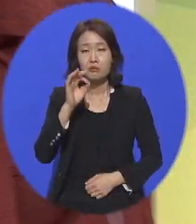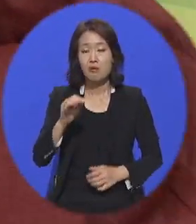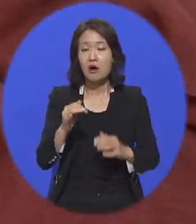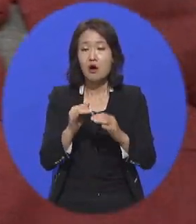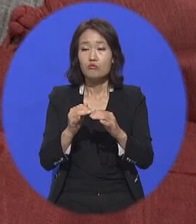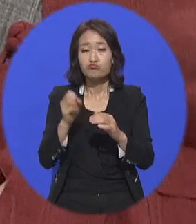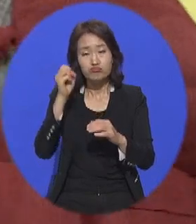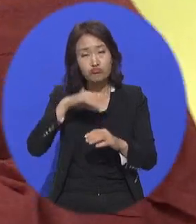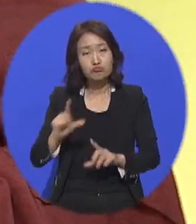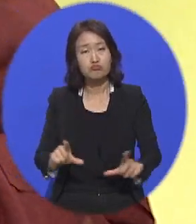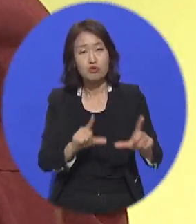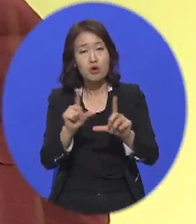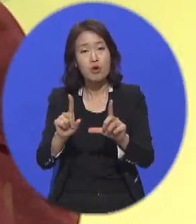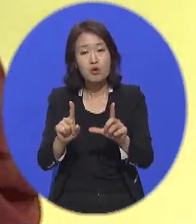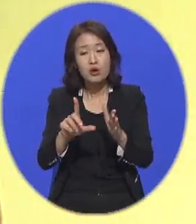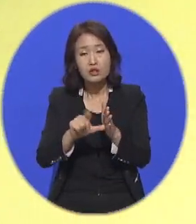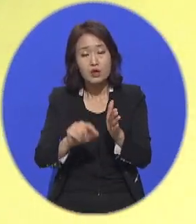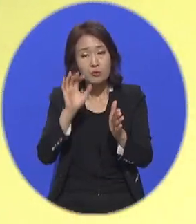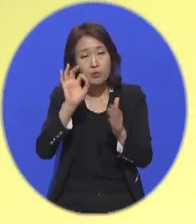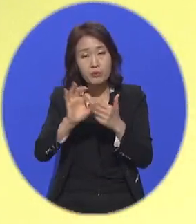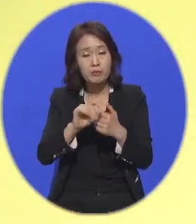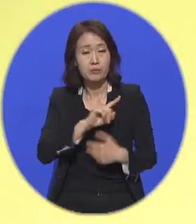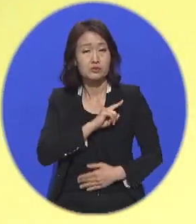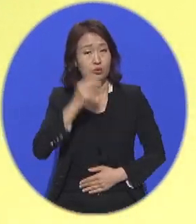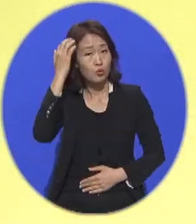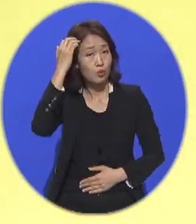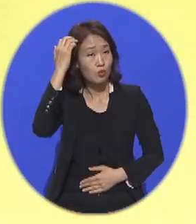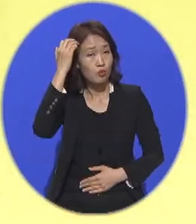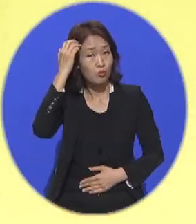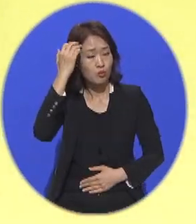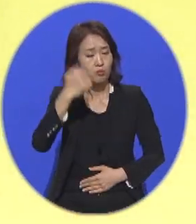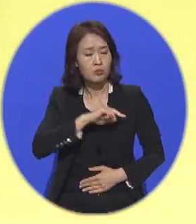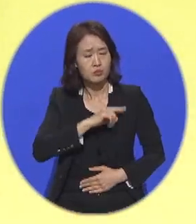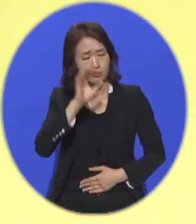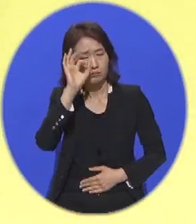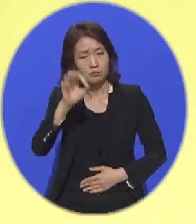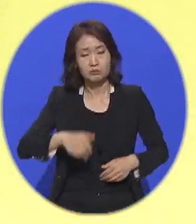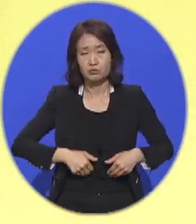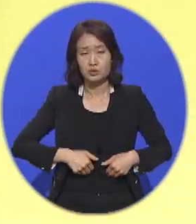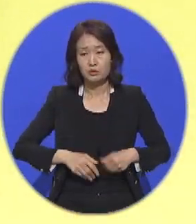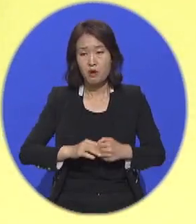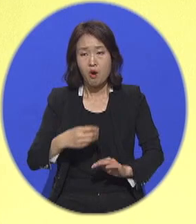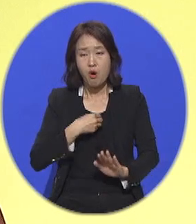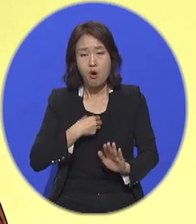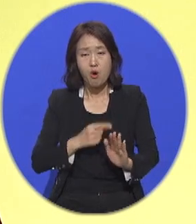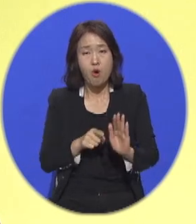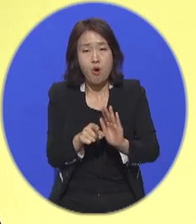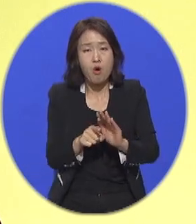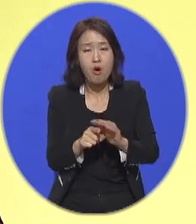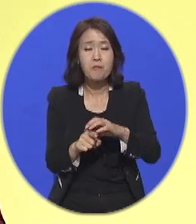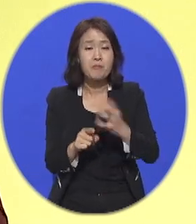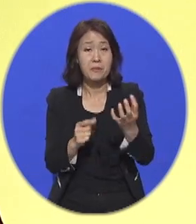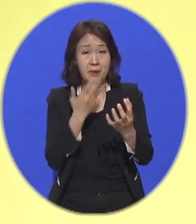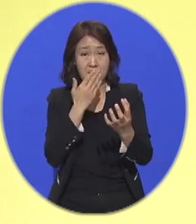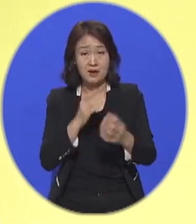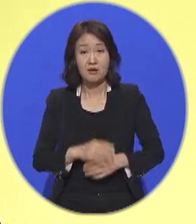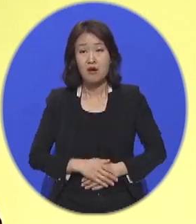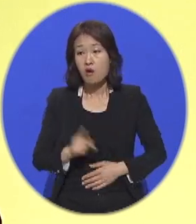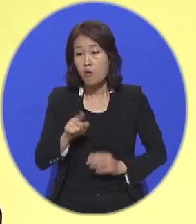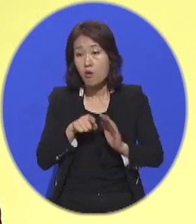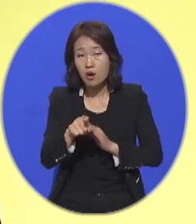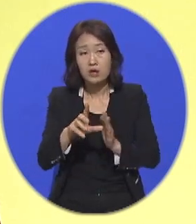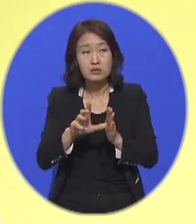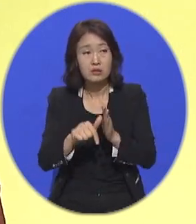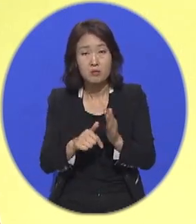인생사를 이제 보면은 고통이 무엇인가를 먼저 우리가 봐야만이 그 유혹을 벗어나지 않습니까? 어떤 일을 갈